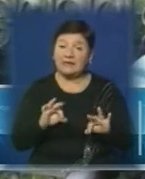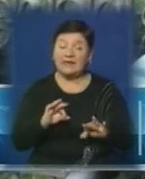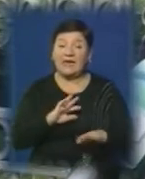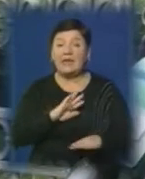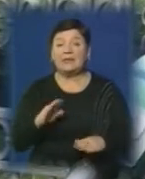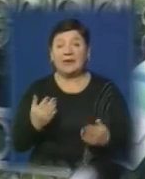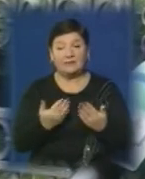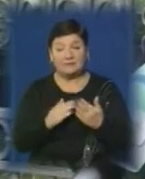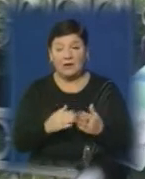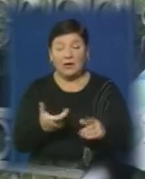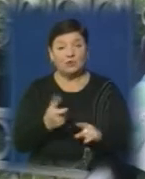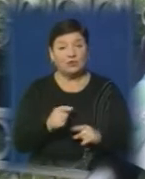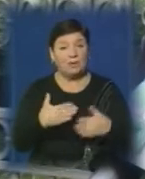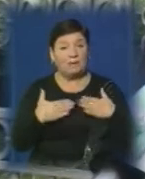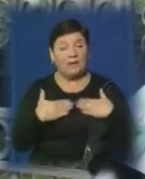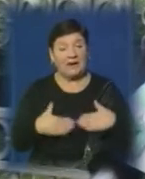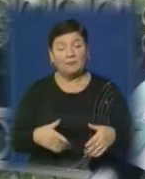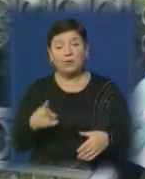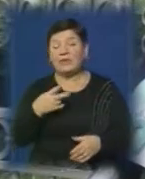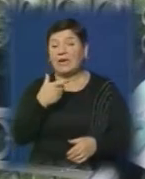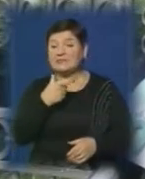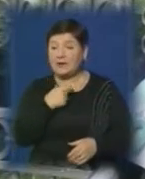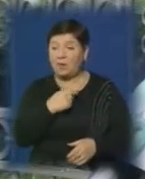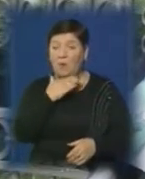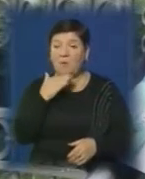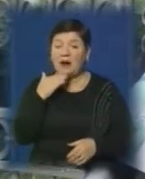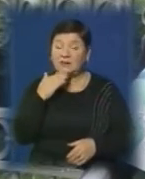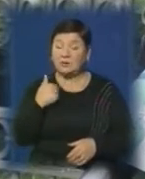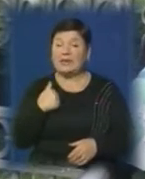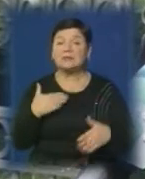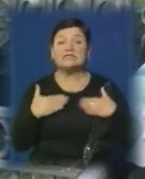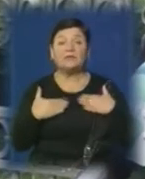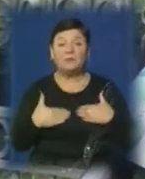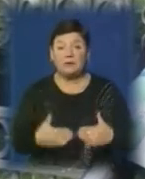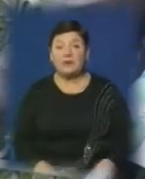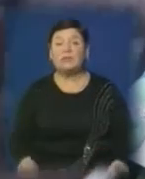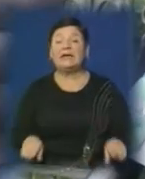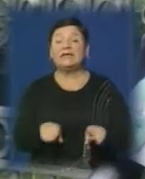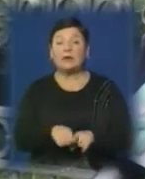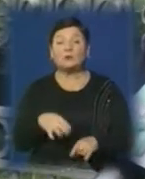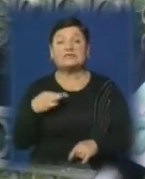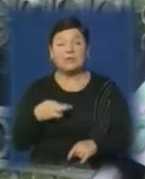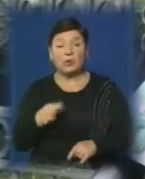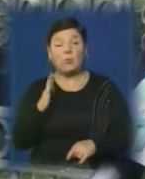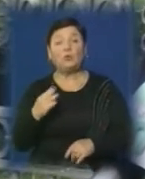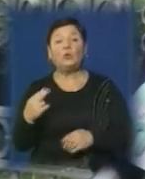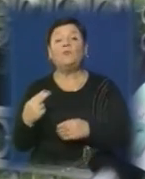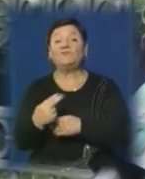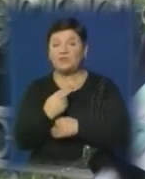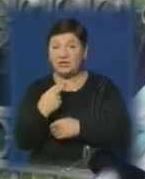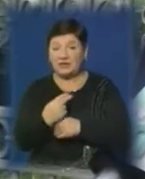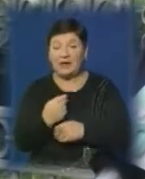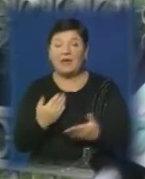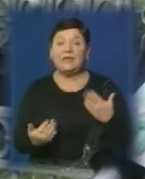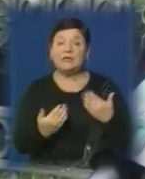підручник. Це навіть для себе приємно. Багато чого я з задоволенням також із сином буду вчити. Тобто, якщо ми маємо